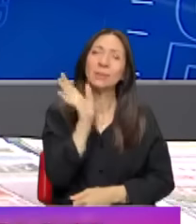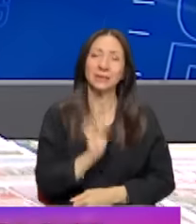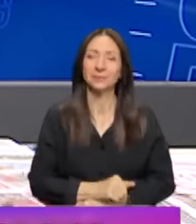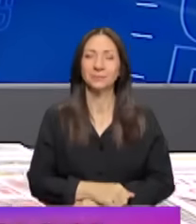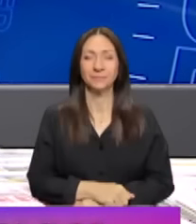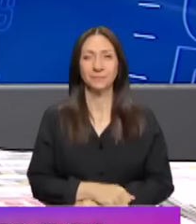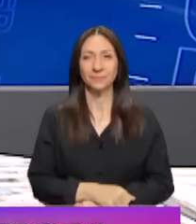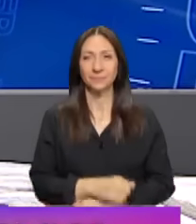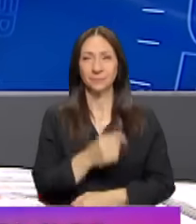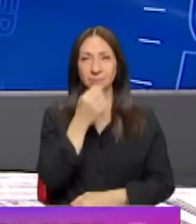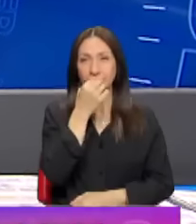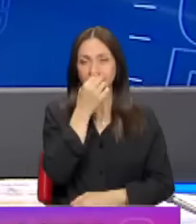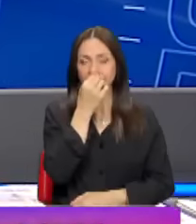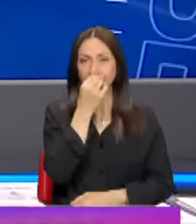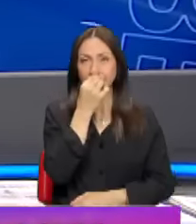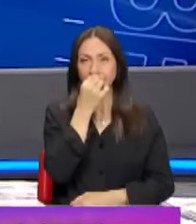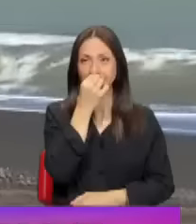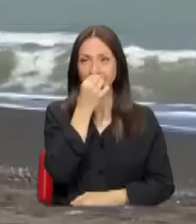unutmayalım.